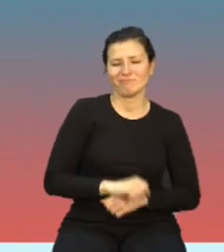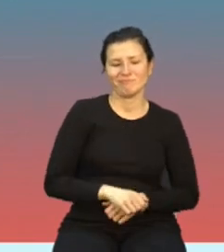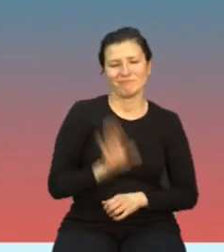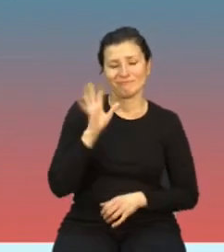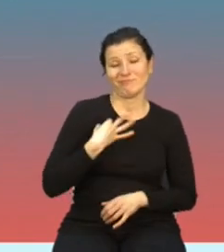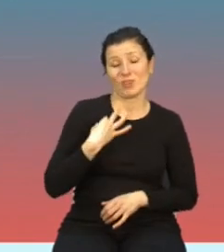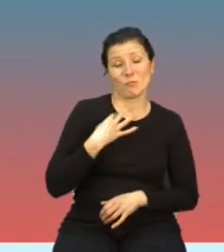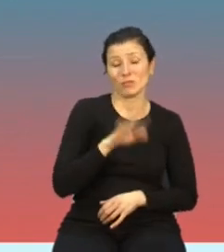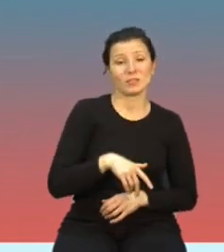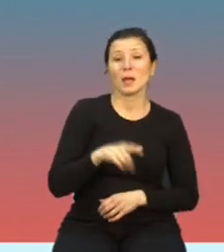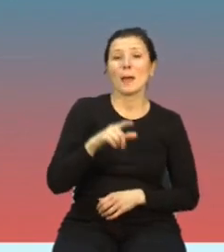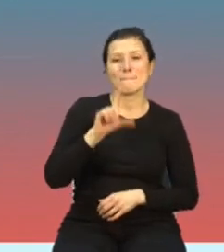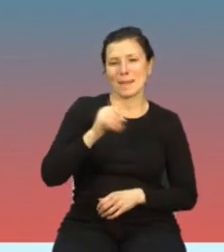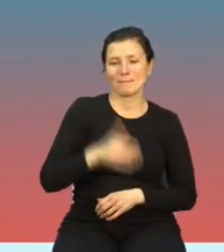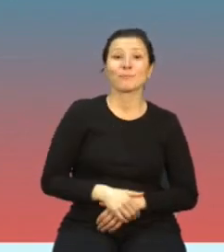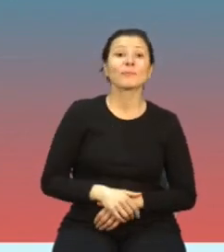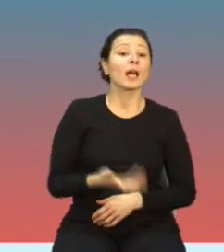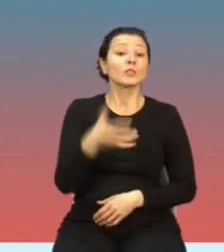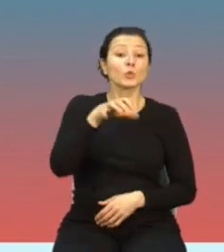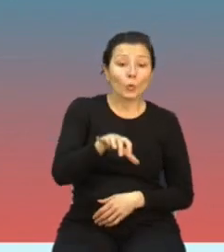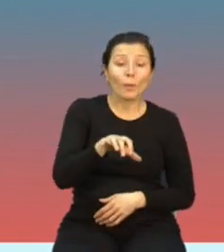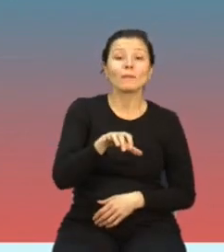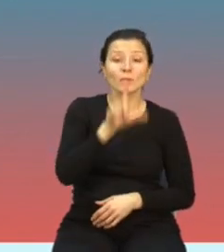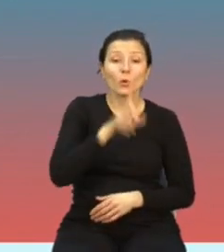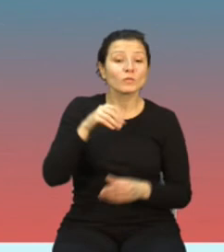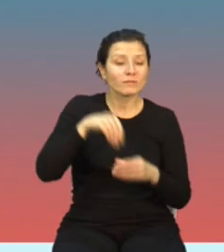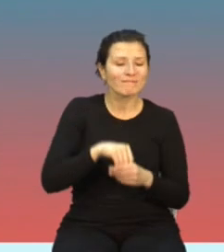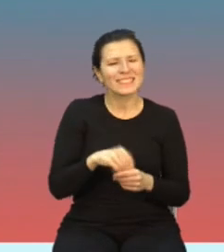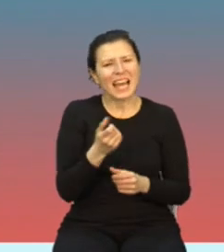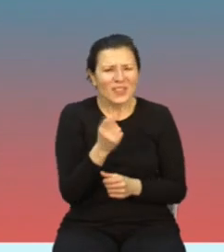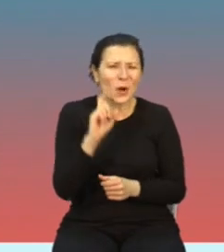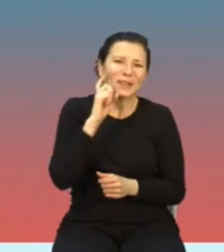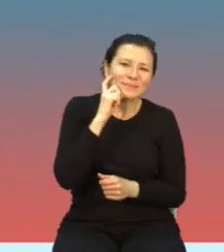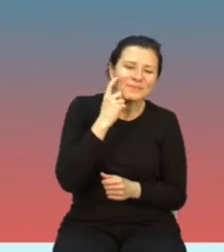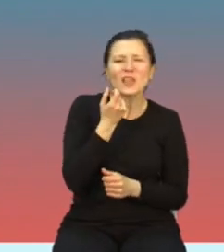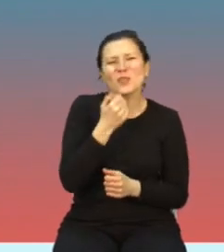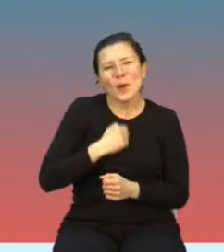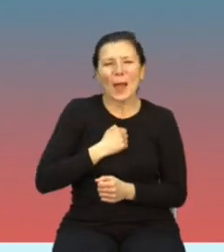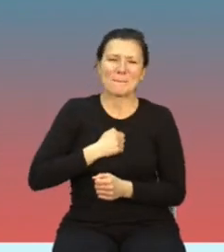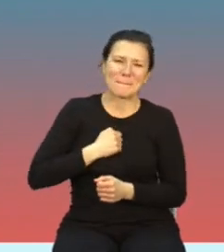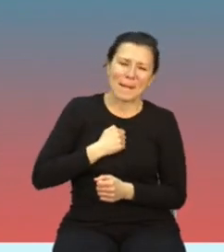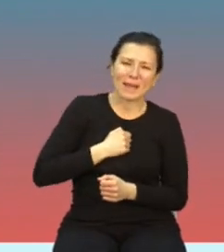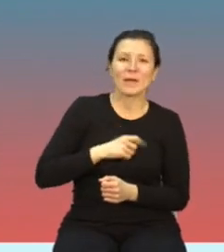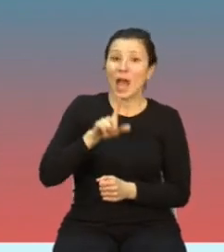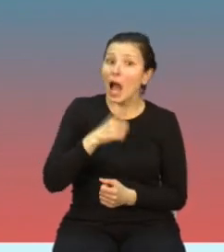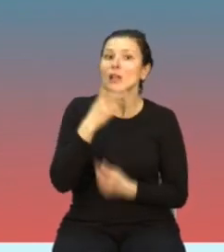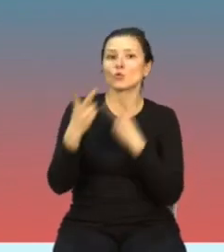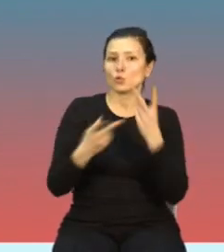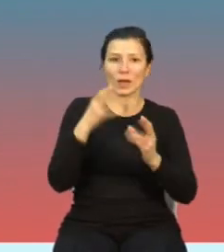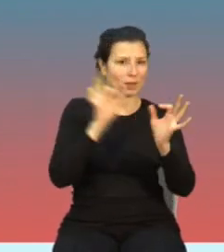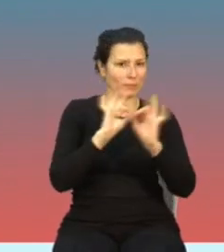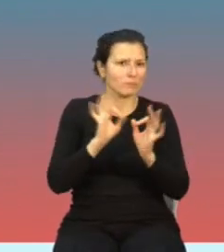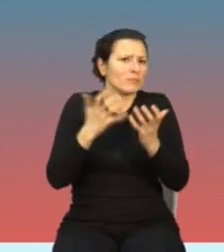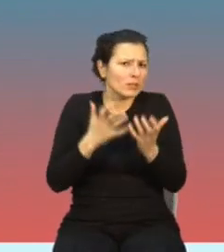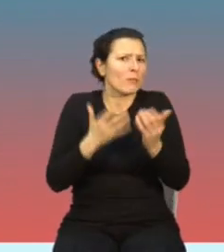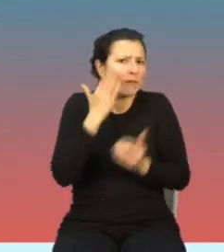pole elektromagnetyczne. Są tacy, którzy są trochę zaniepokojeni, trochę się martwią, ale poszukują informacji, chcą po prostu